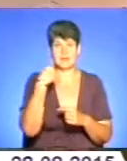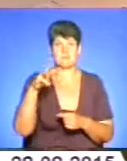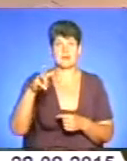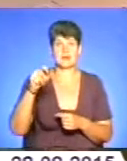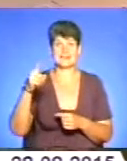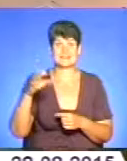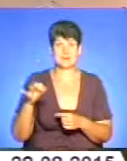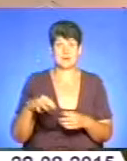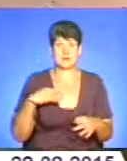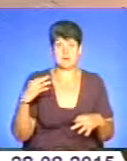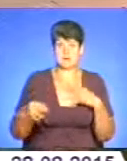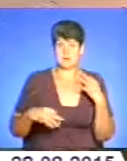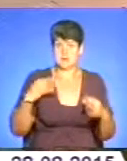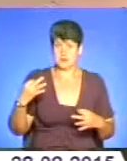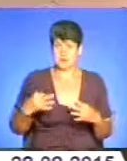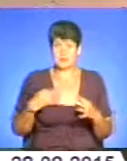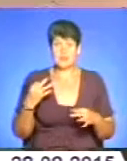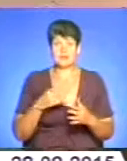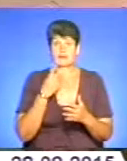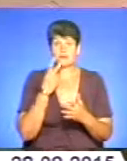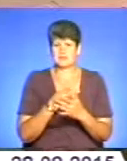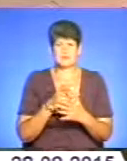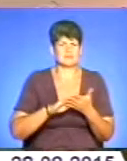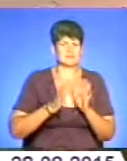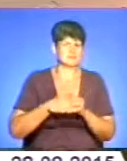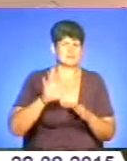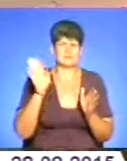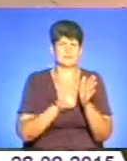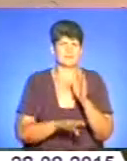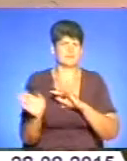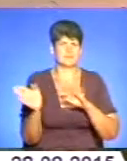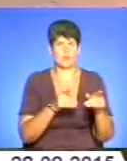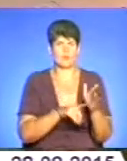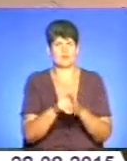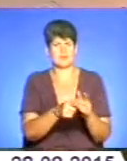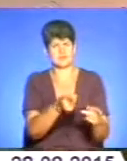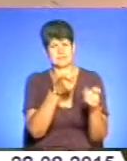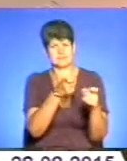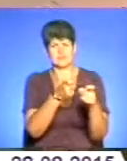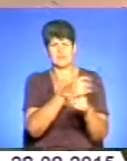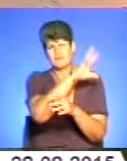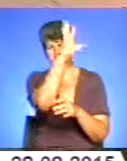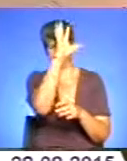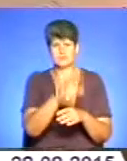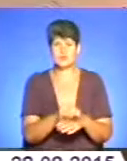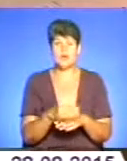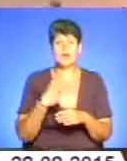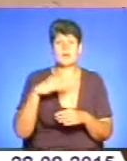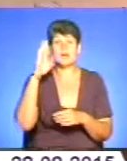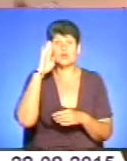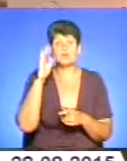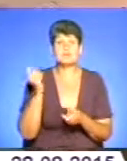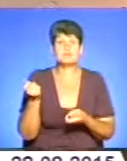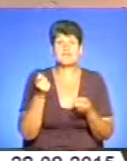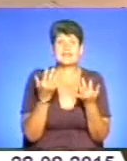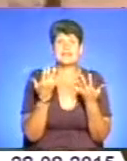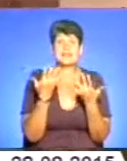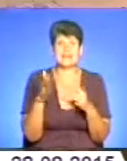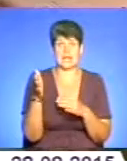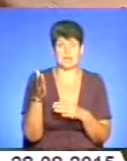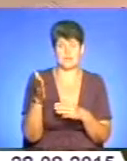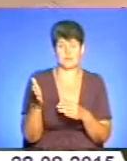на флагштоці, причому зразу ж почався обстріл. Тобто там на тім боці в біноклі дивляться, побачили синьо-жовтий прапор з хрещеними шаблями і